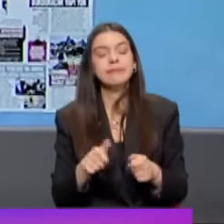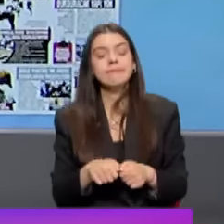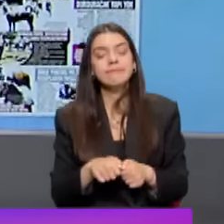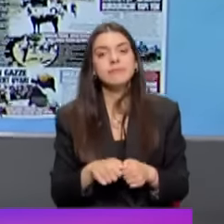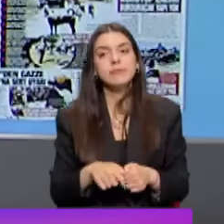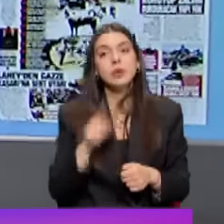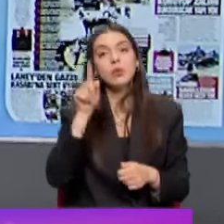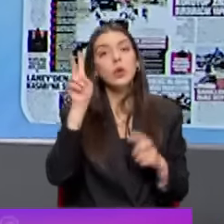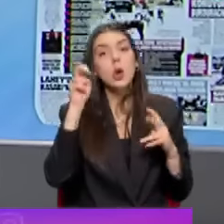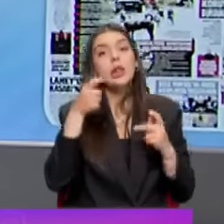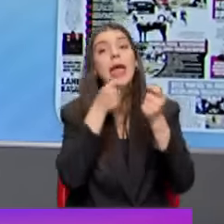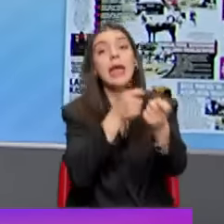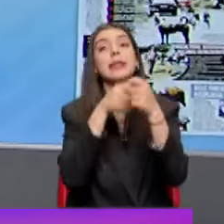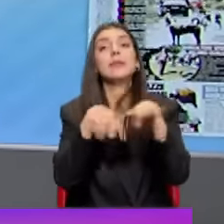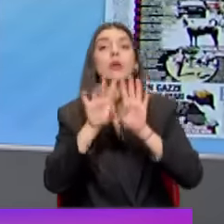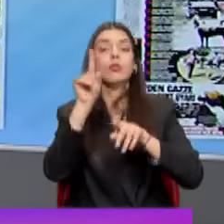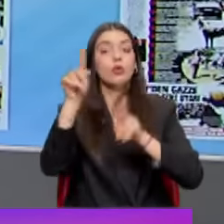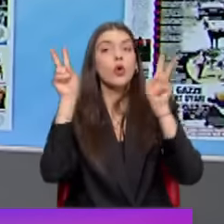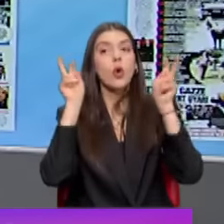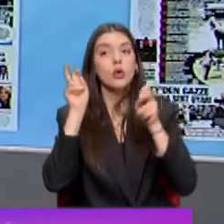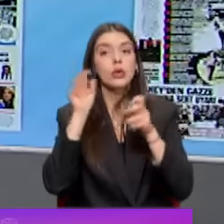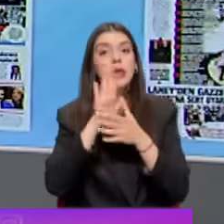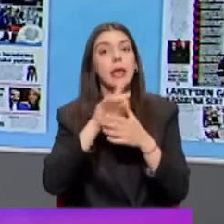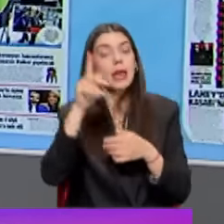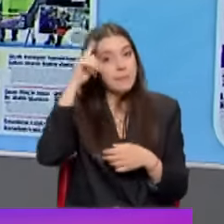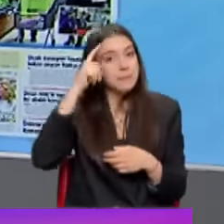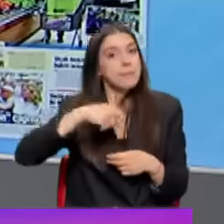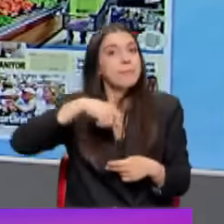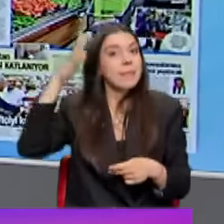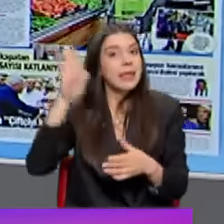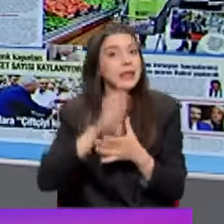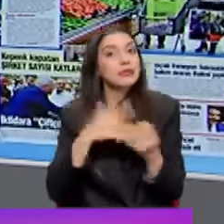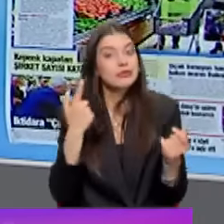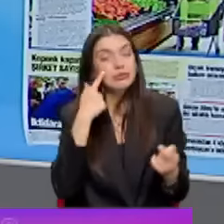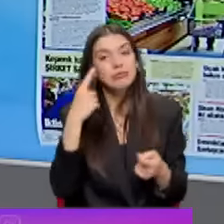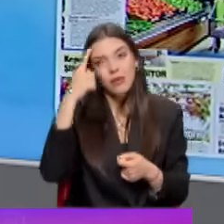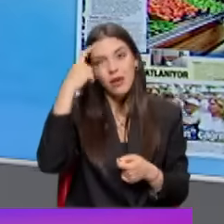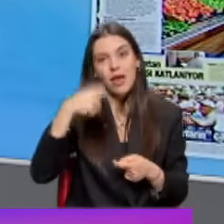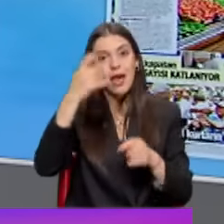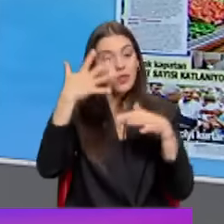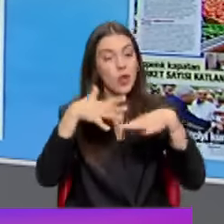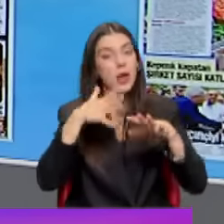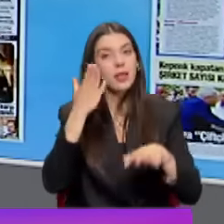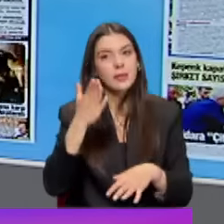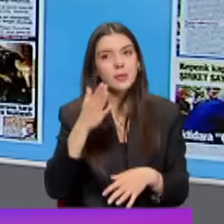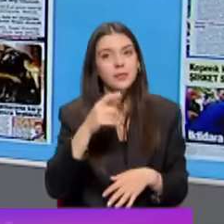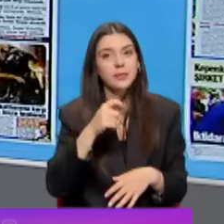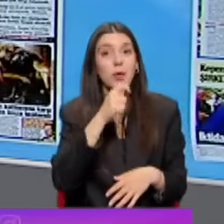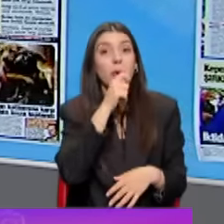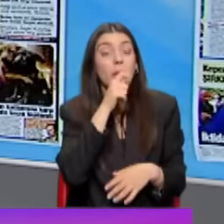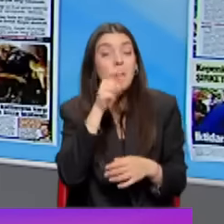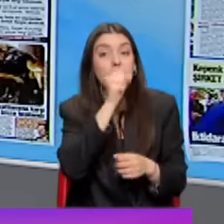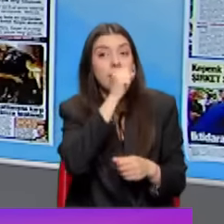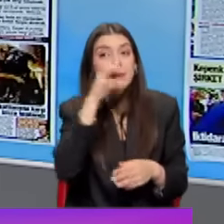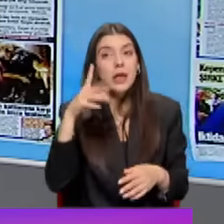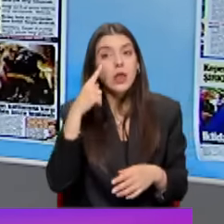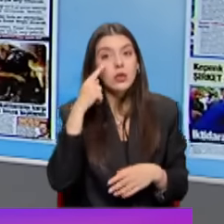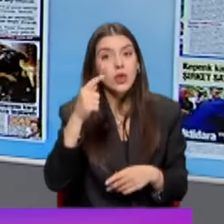konu eğitim değil bu kez konu mezuniyet töreni mezuniyet tören de helyum gazıyla dolu